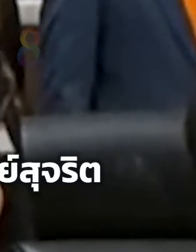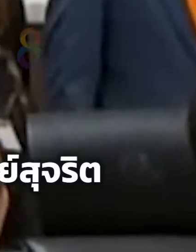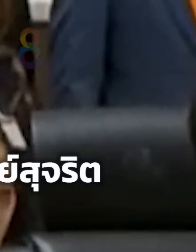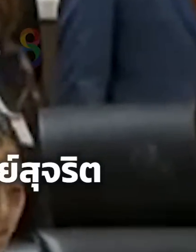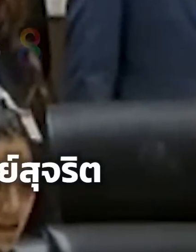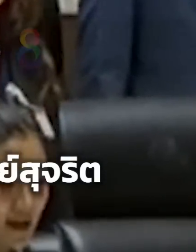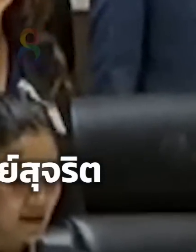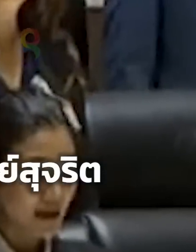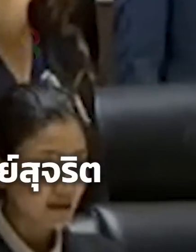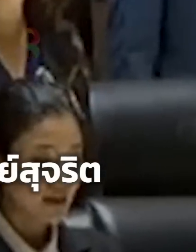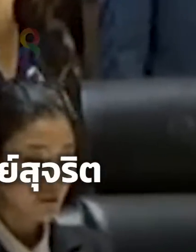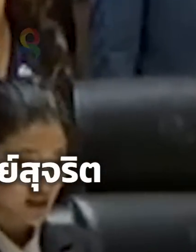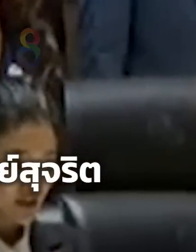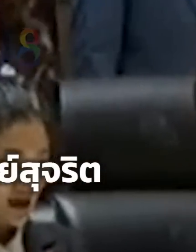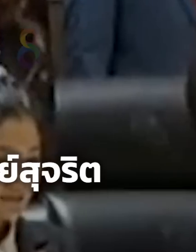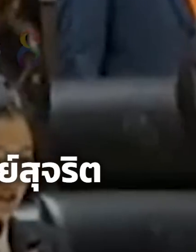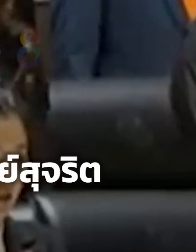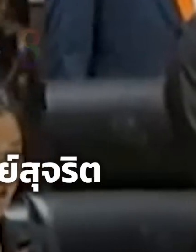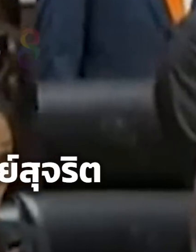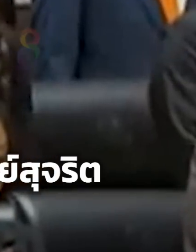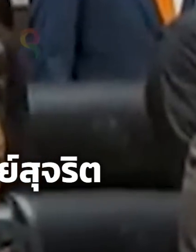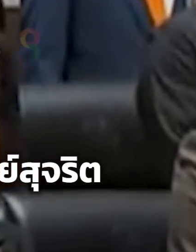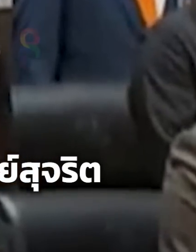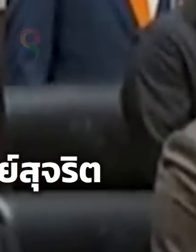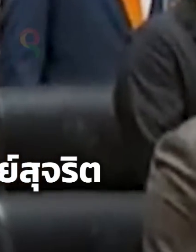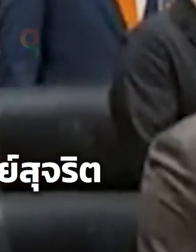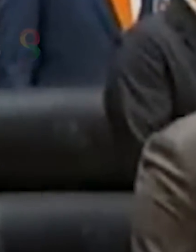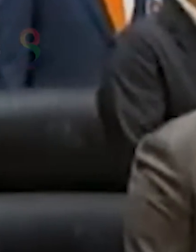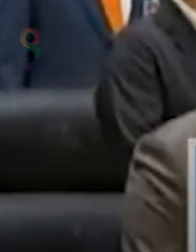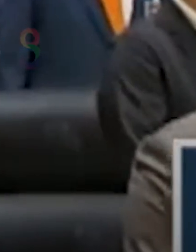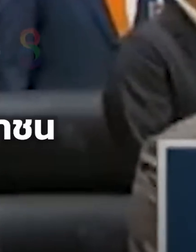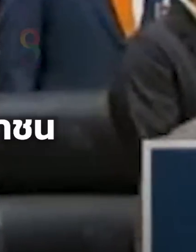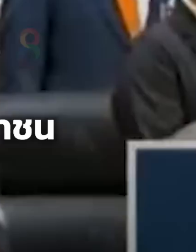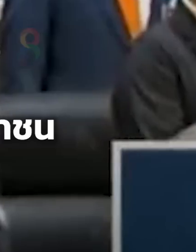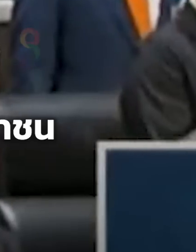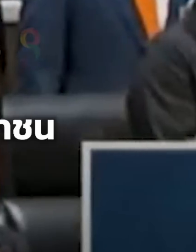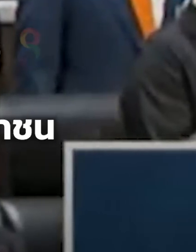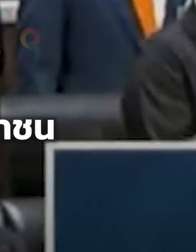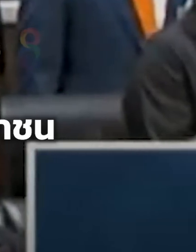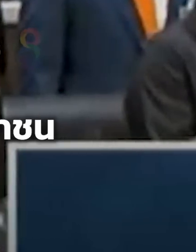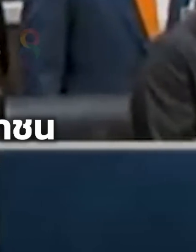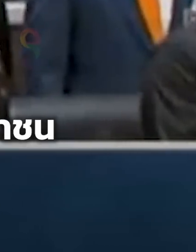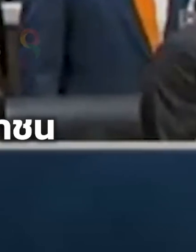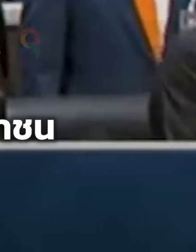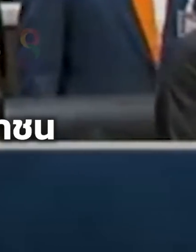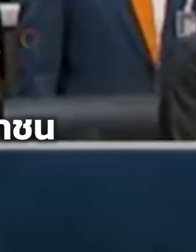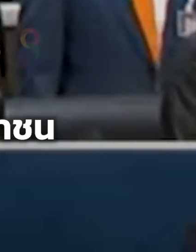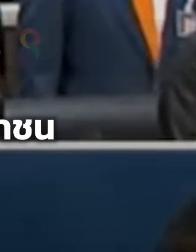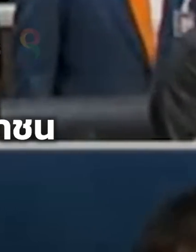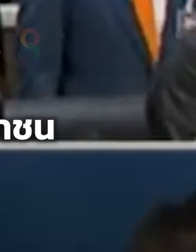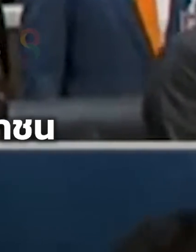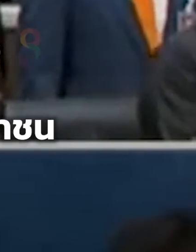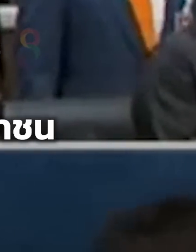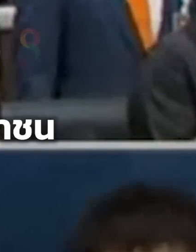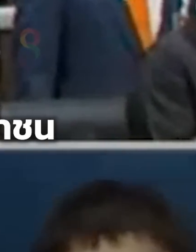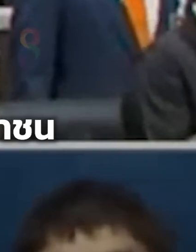จะปฏิบัติหน้าที่ด้วยความซื่อสัตย์เพื่อประโยชน์ของประเทศชาติและประชา